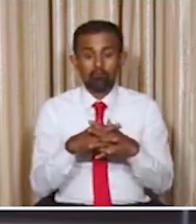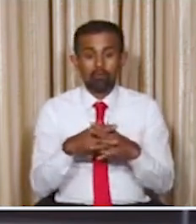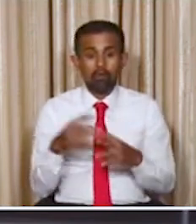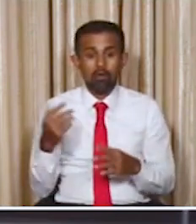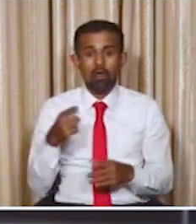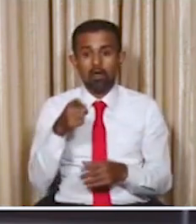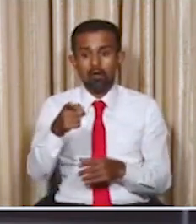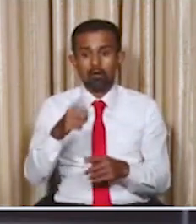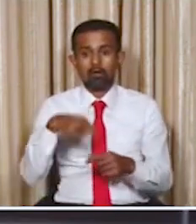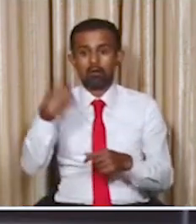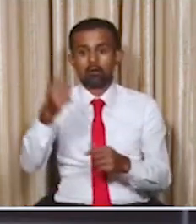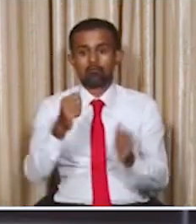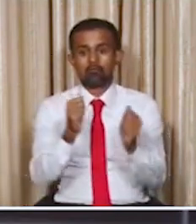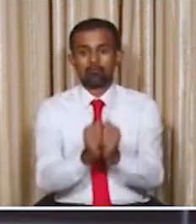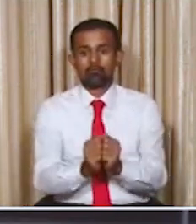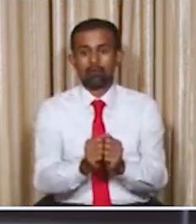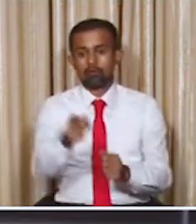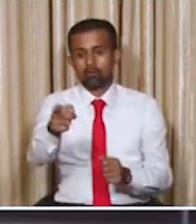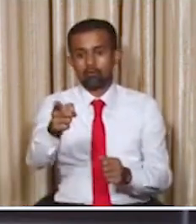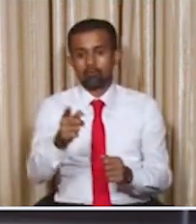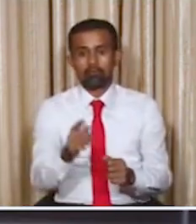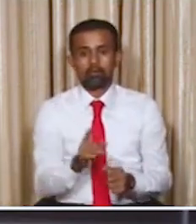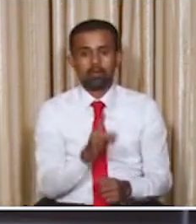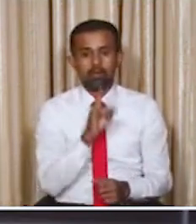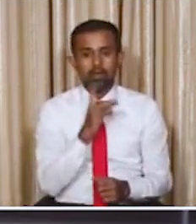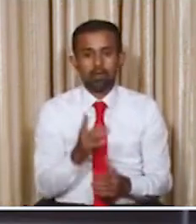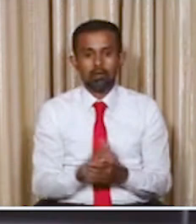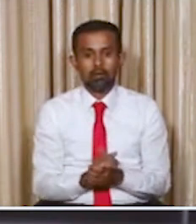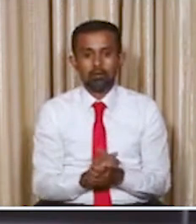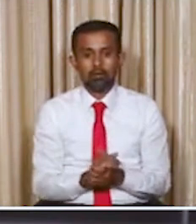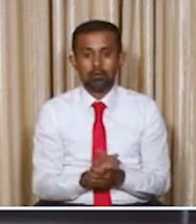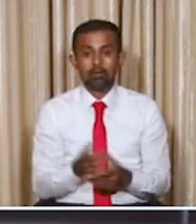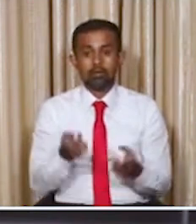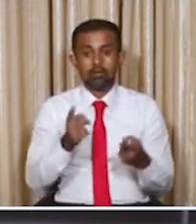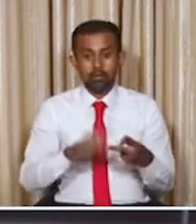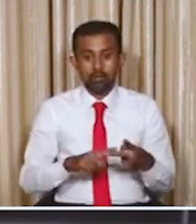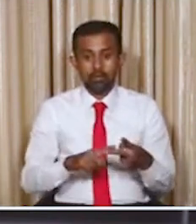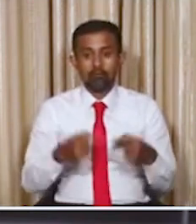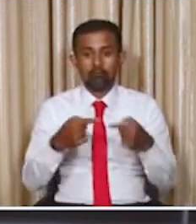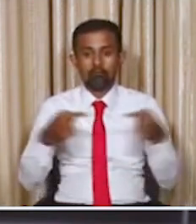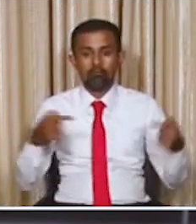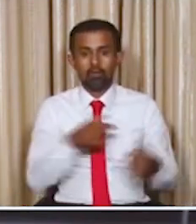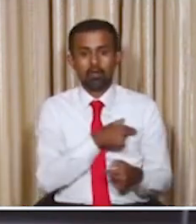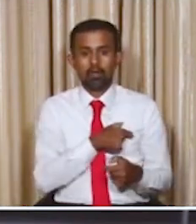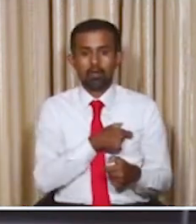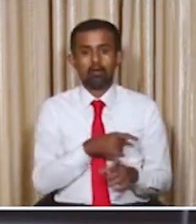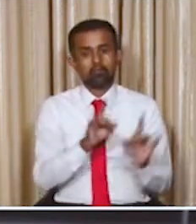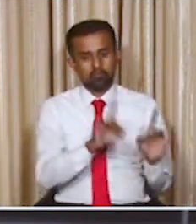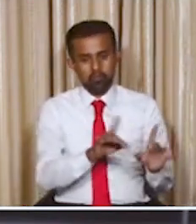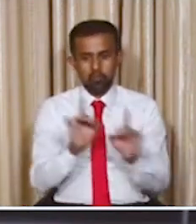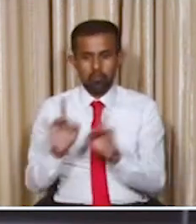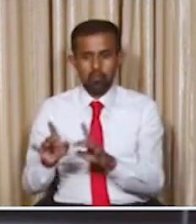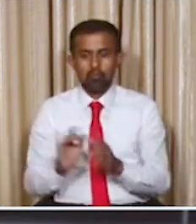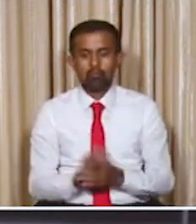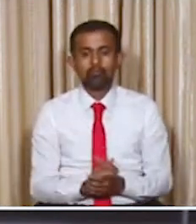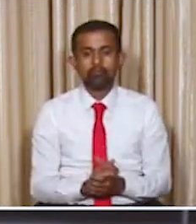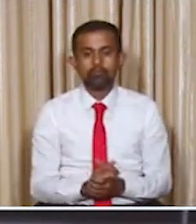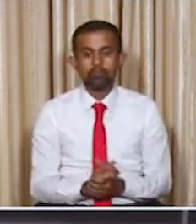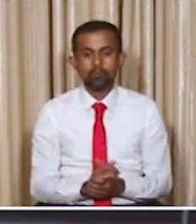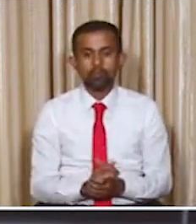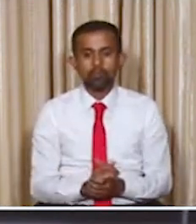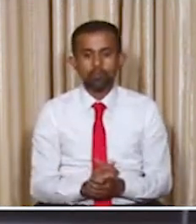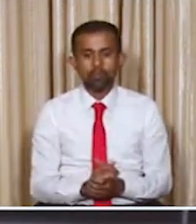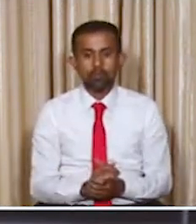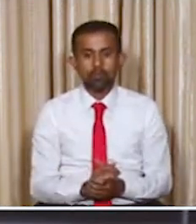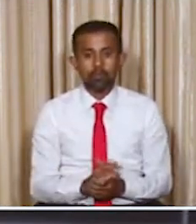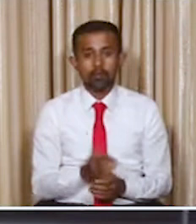natagena anna athara waadi vela innawa den gihila lajja nathuwa. Rajit gedara ewa. Ah den ilangata wenne vipaksha nayaka tumatat oy tikama tamai. Mokada